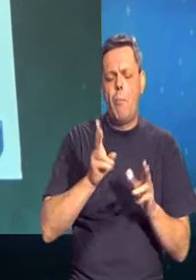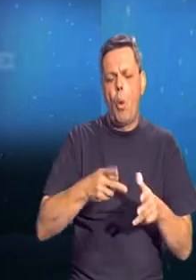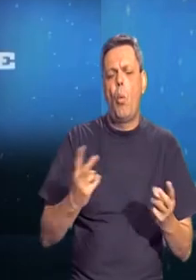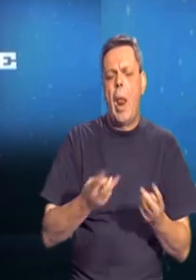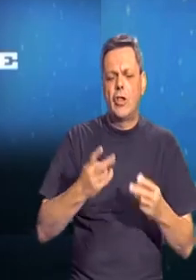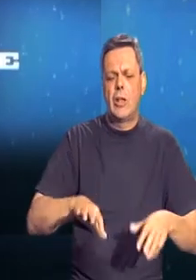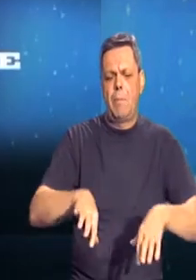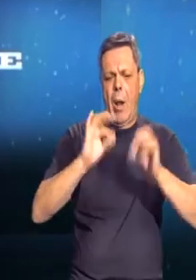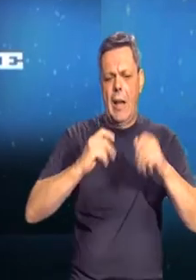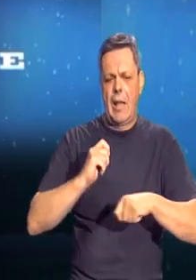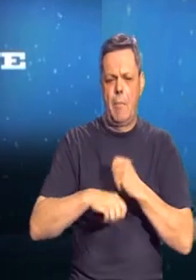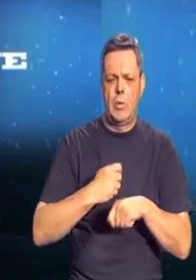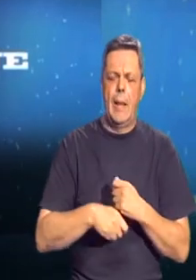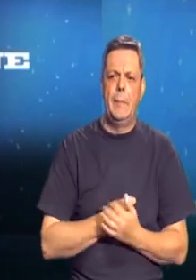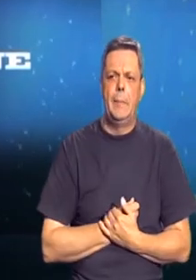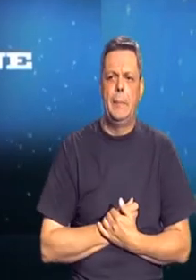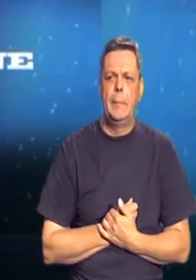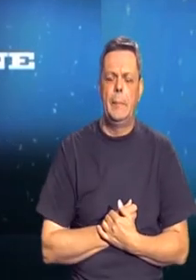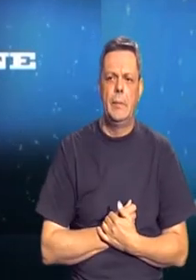posla.